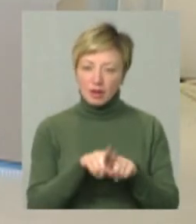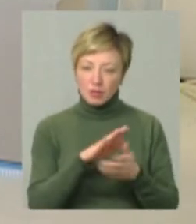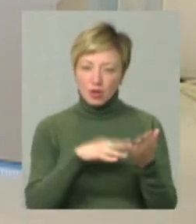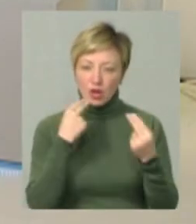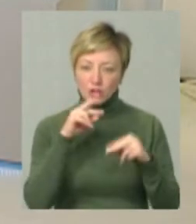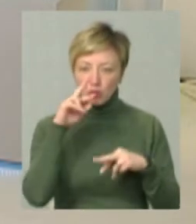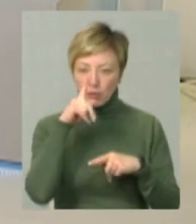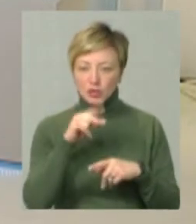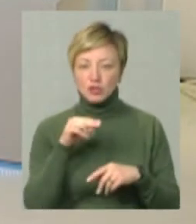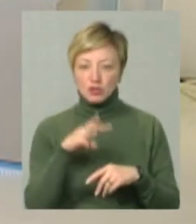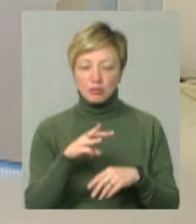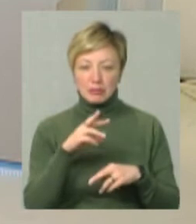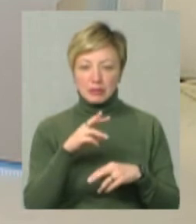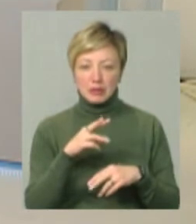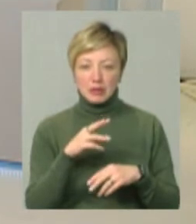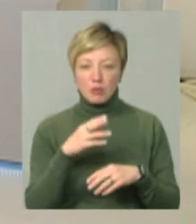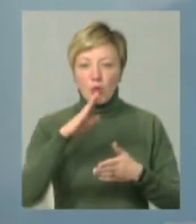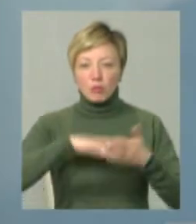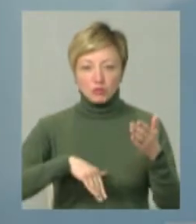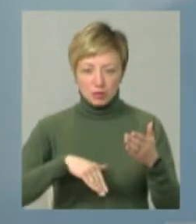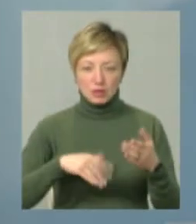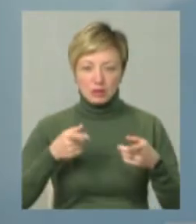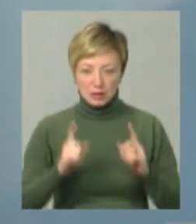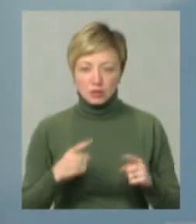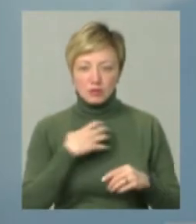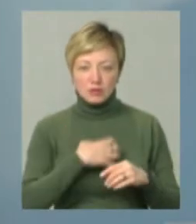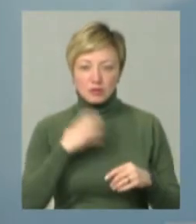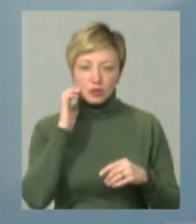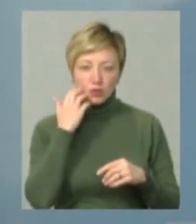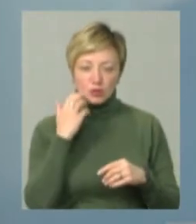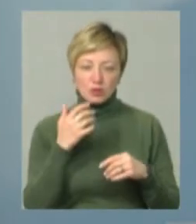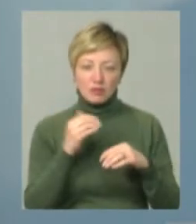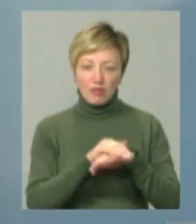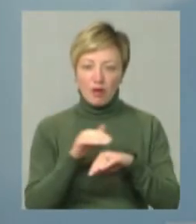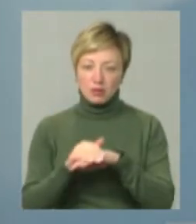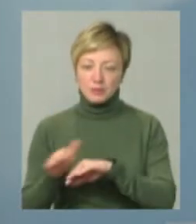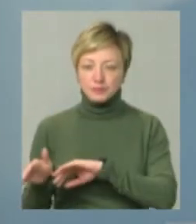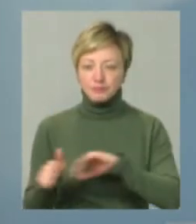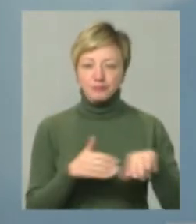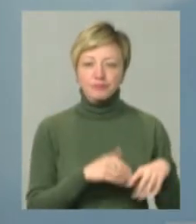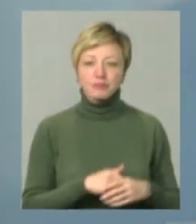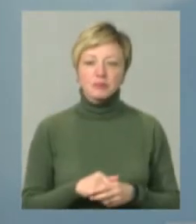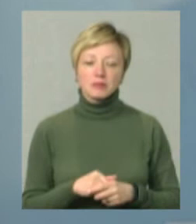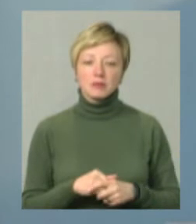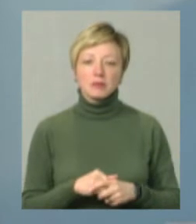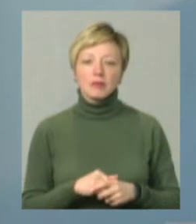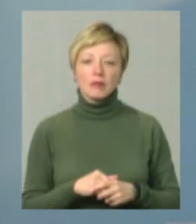буде, краще помилитися, аніж пропустити дійсно серйозні факти.